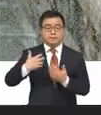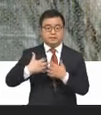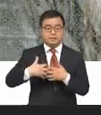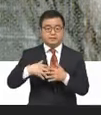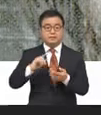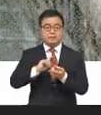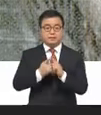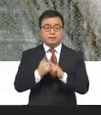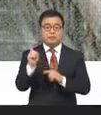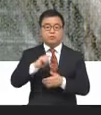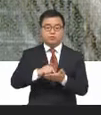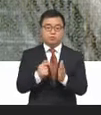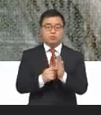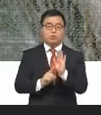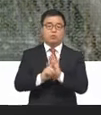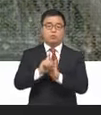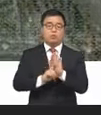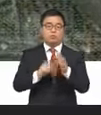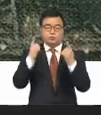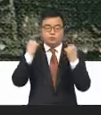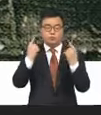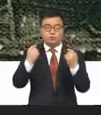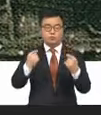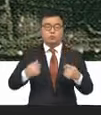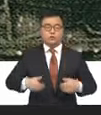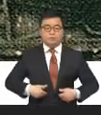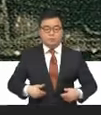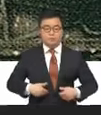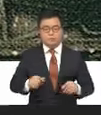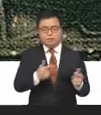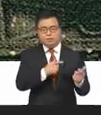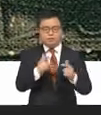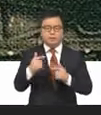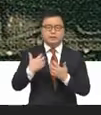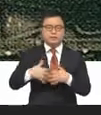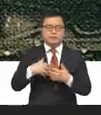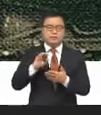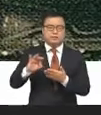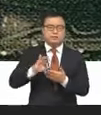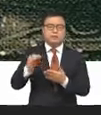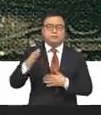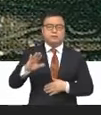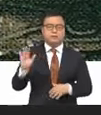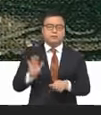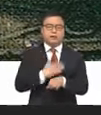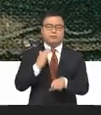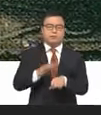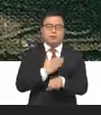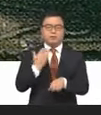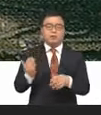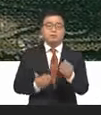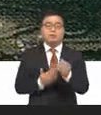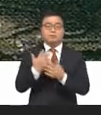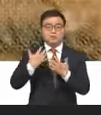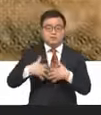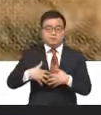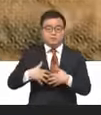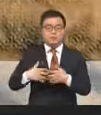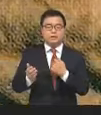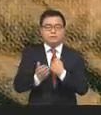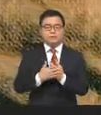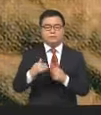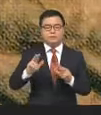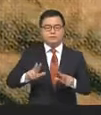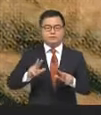있는 항온 항습기도 설치해봤지만 잦은 오작동과 인공적인 기류 변화로 내부 환경은 더욱 나빠져